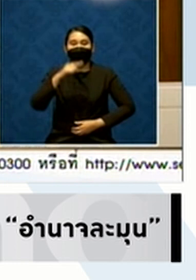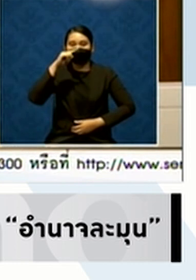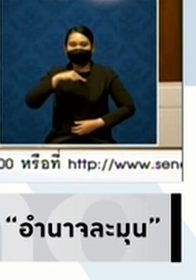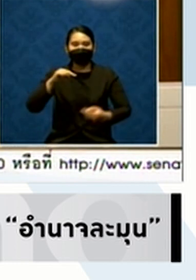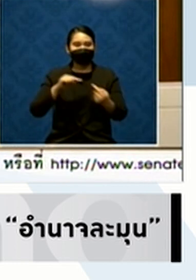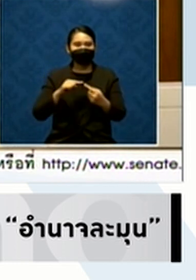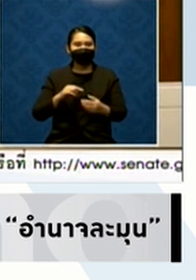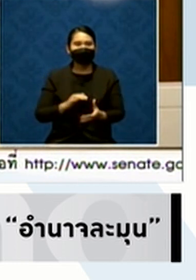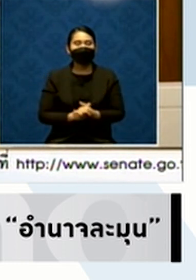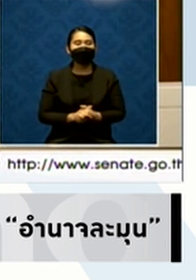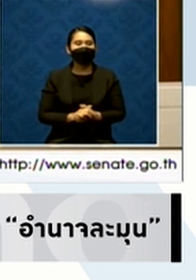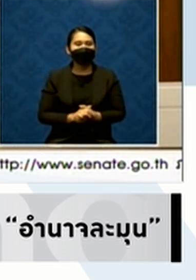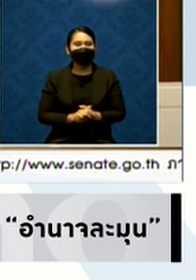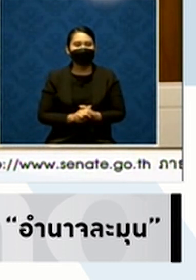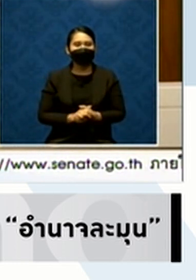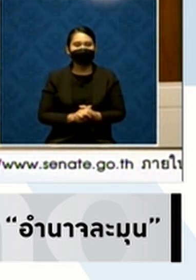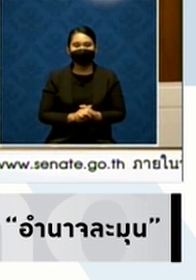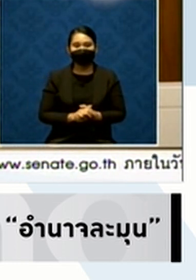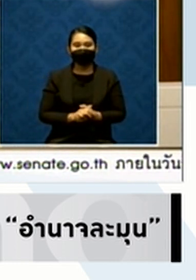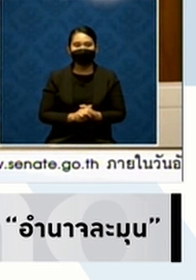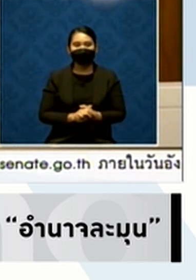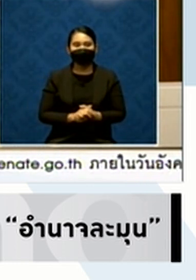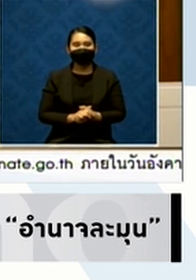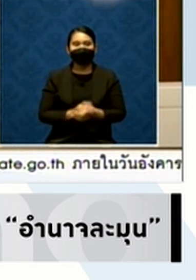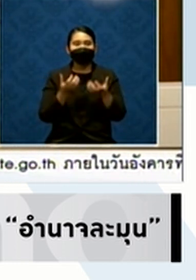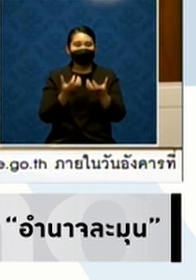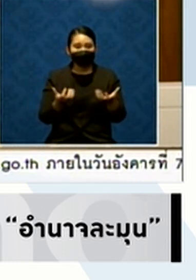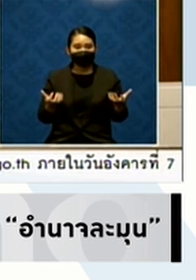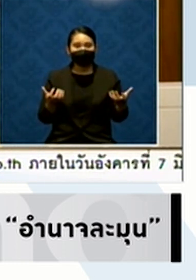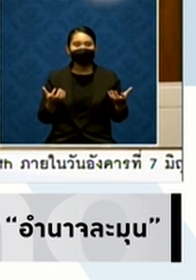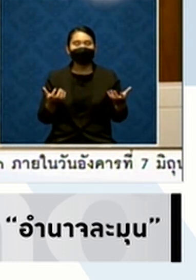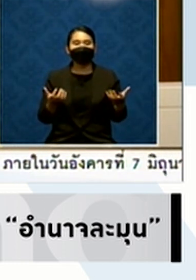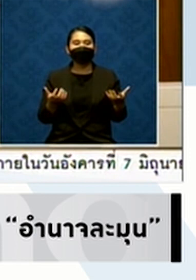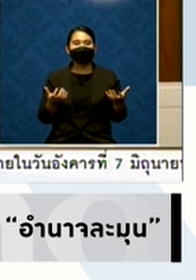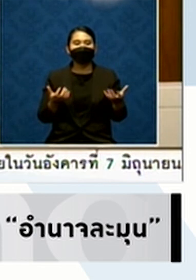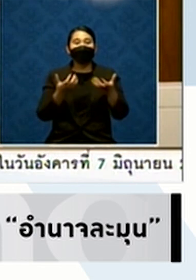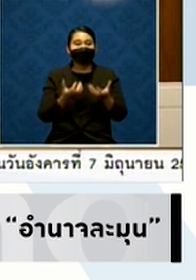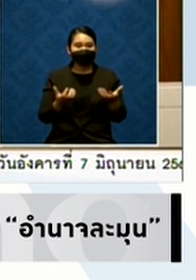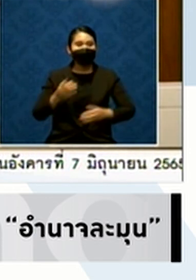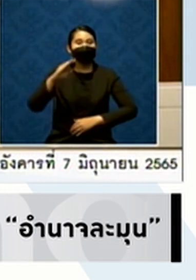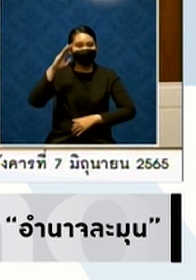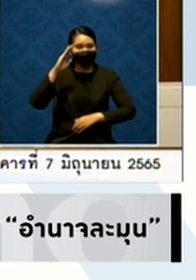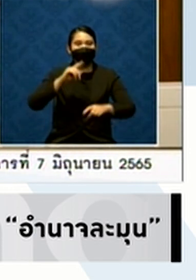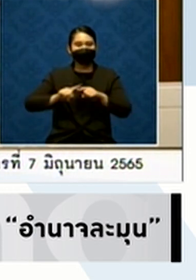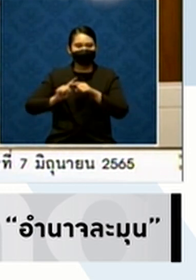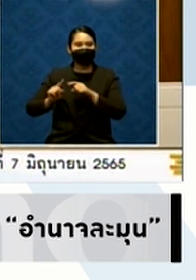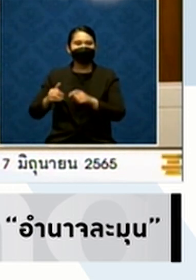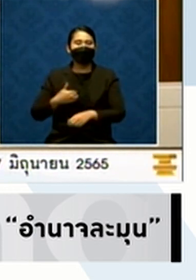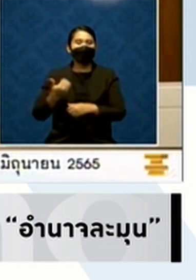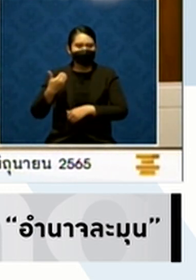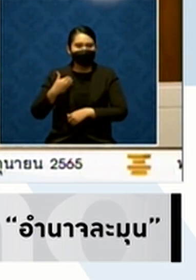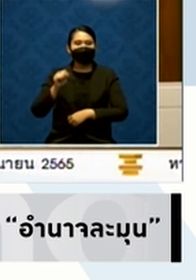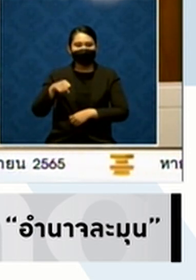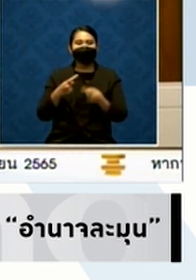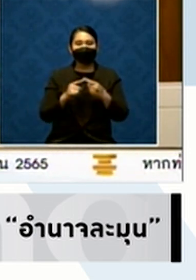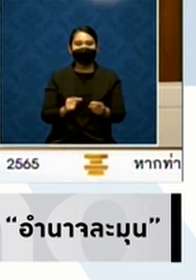าถูกไหม ก็คือขายก็ได้อะแต่มันต้องเป็นอะไรที่อย่างที่พี่แขกบอกคือมันร่วมสมัย ครับ ถูกไหมอย่างมิลลี่เขาร้อง